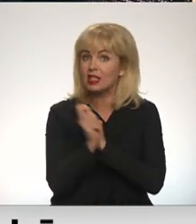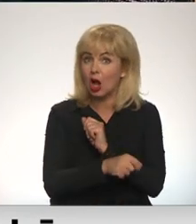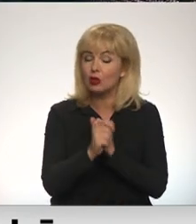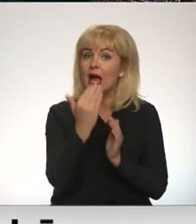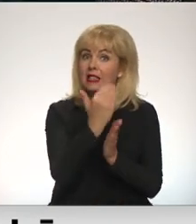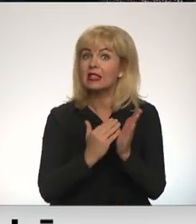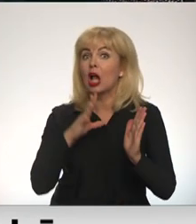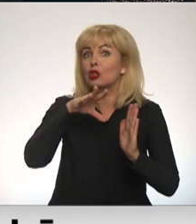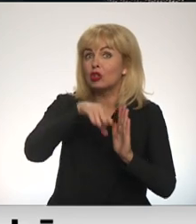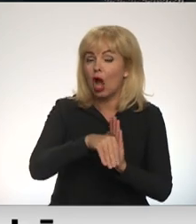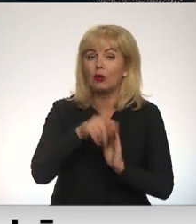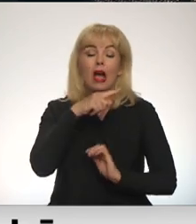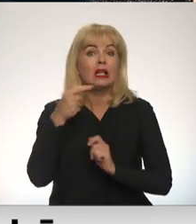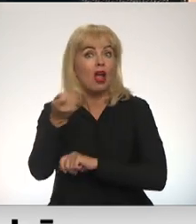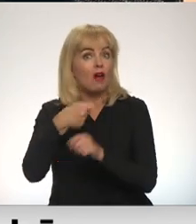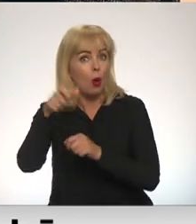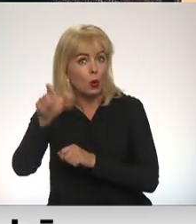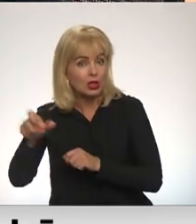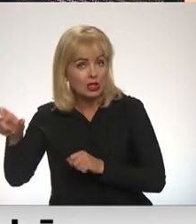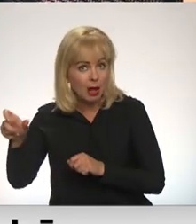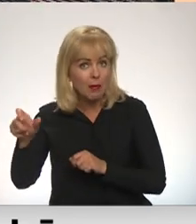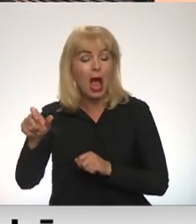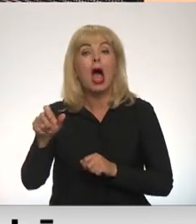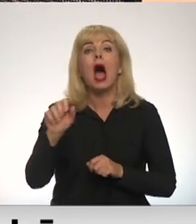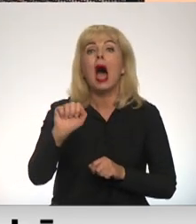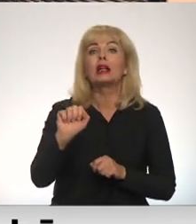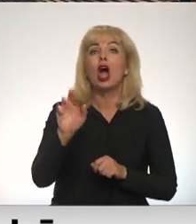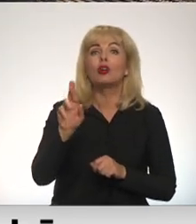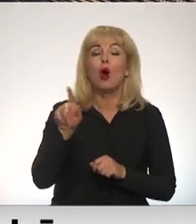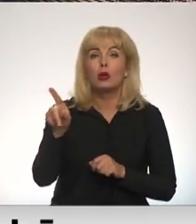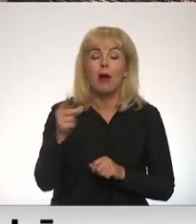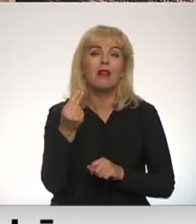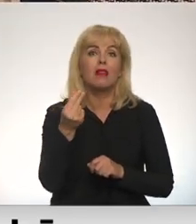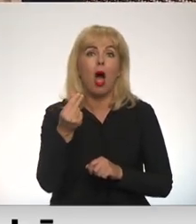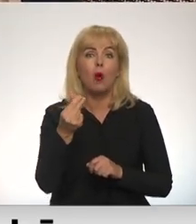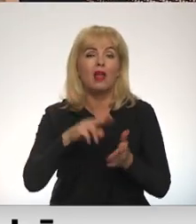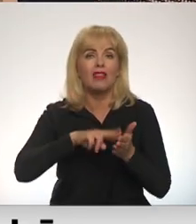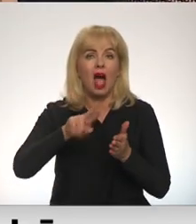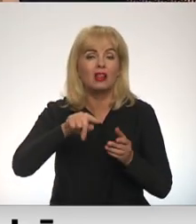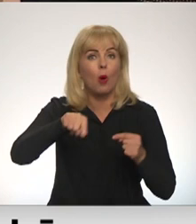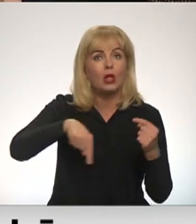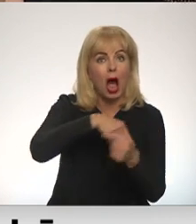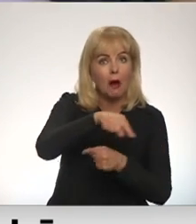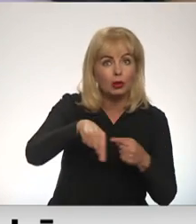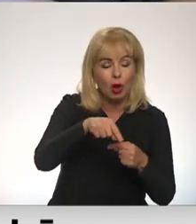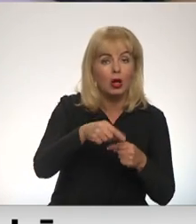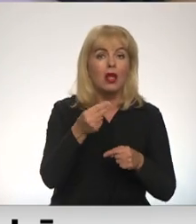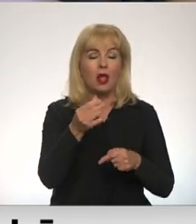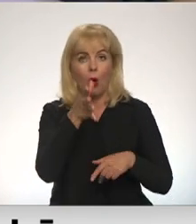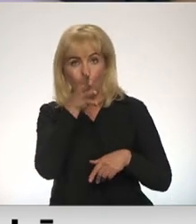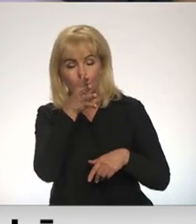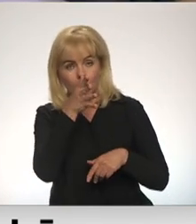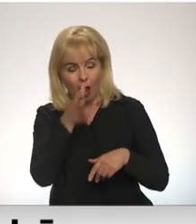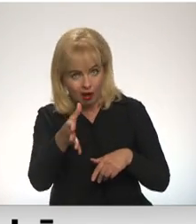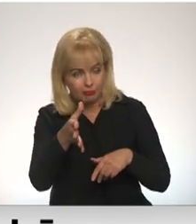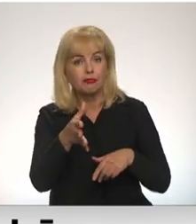sarakstā iekļautā Krievijas uzņēmēja Arkādija Rotenberga līdzekļu nelikumīgu apriti, kā arī naudas atmazgāšanu.